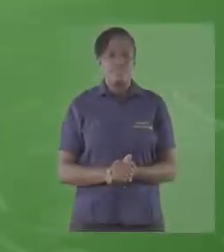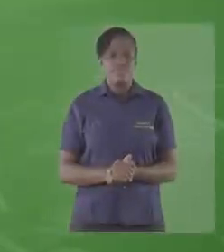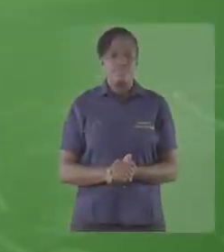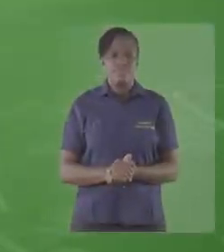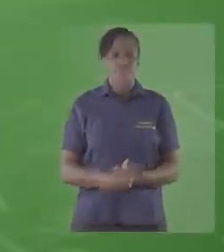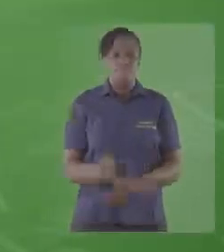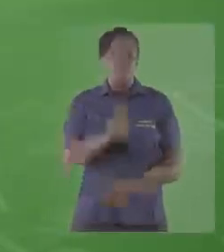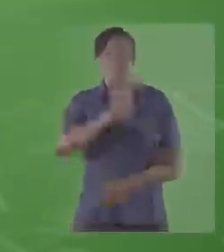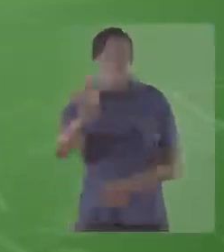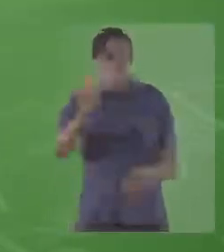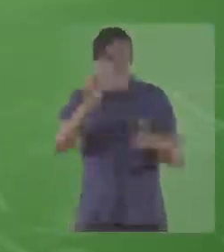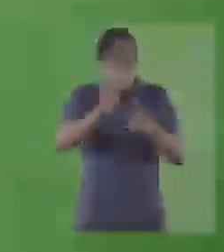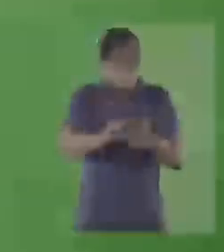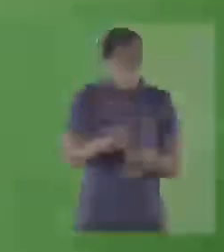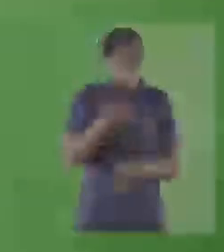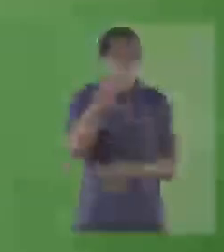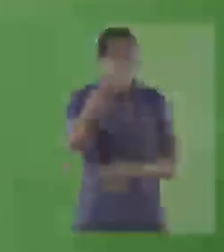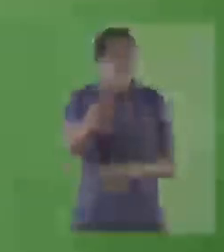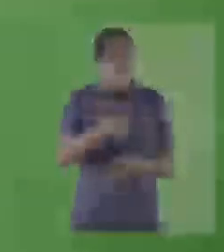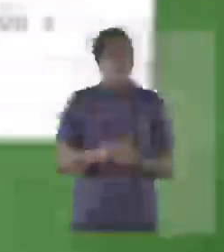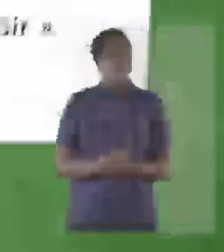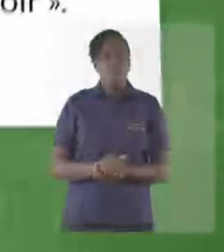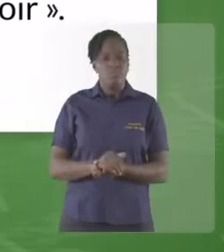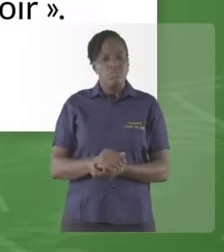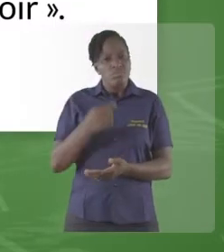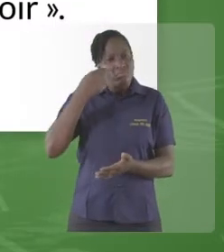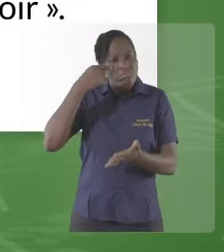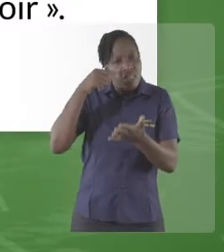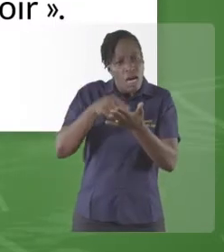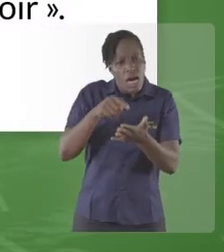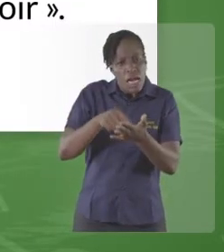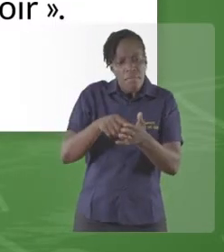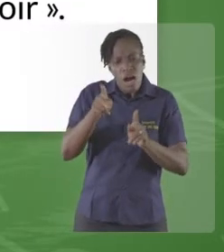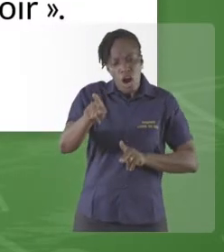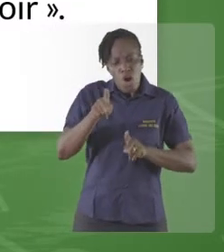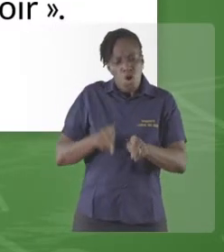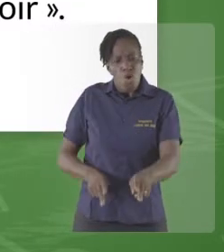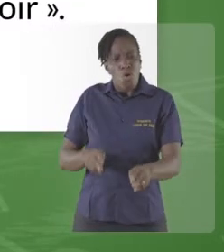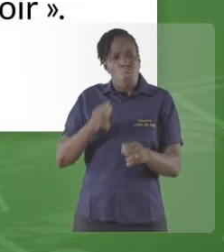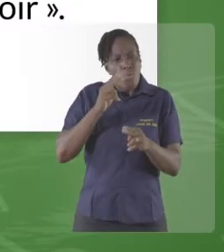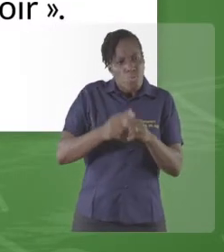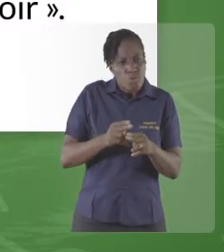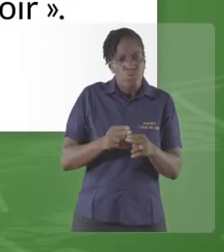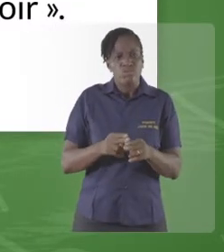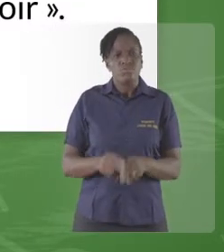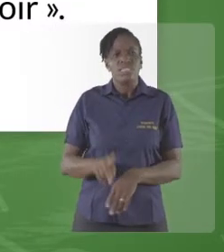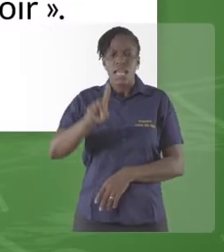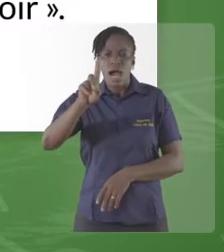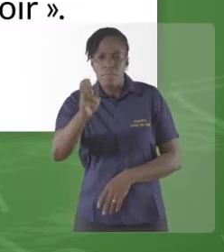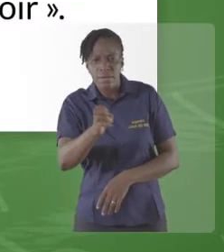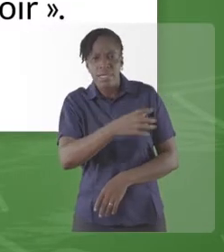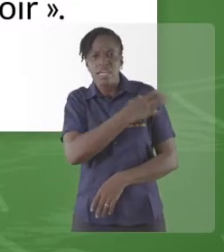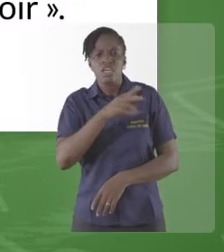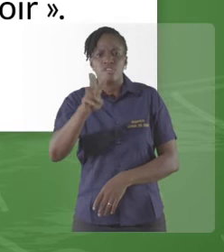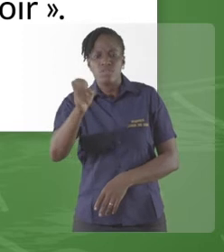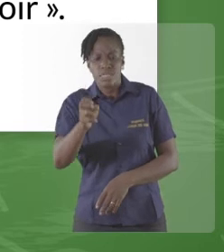Au niveau des marques d'énonciation, nous remarquons la présence des pronoms de la première et